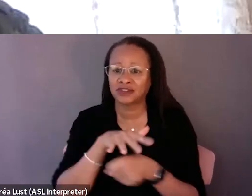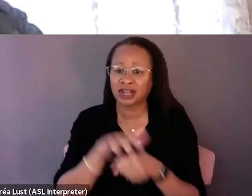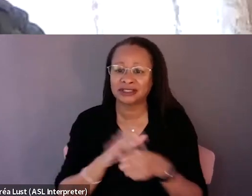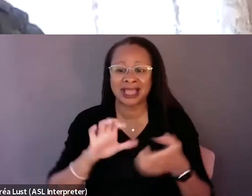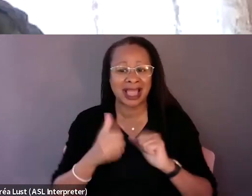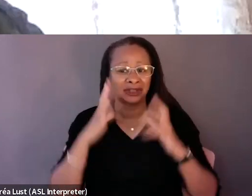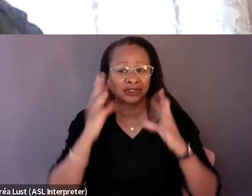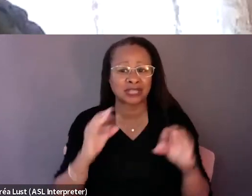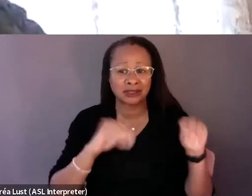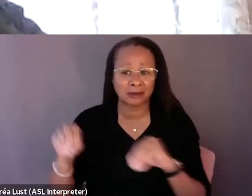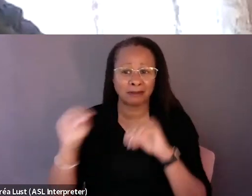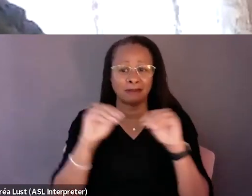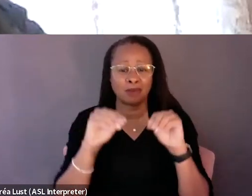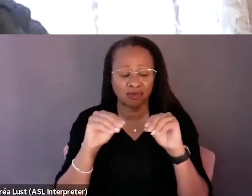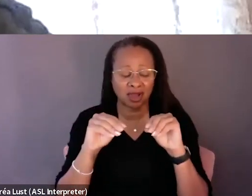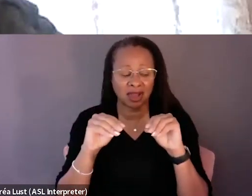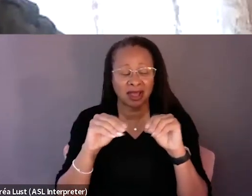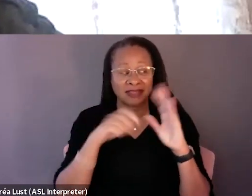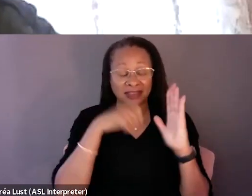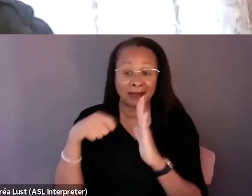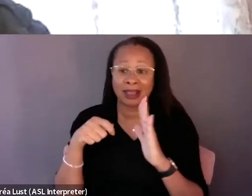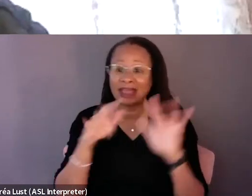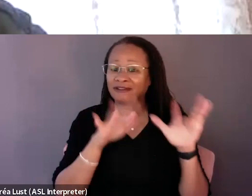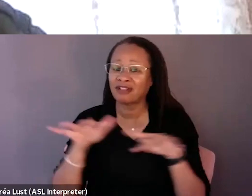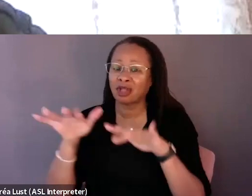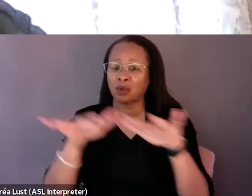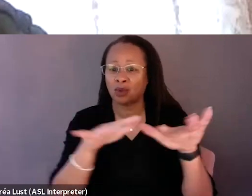to move the camera and float through those spaces the way that the camera does?